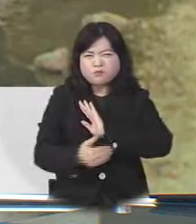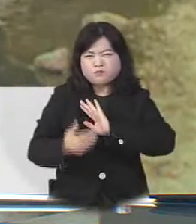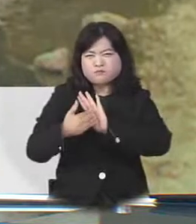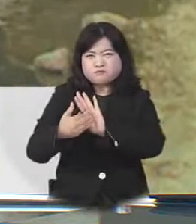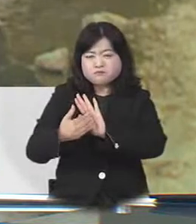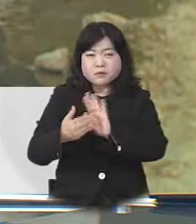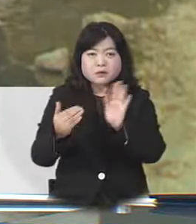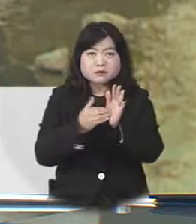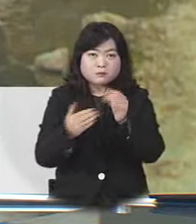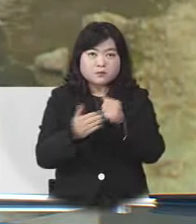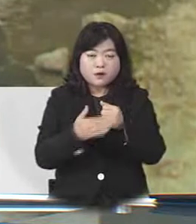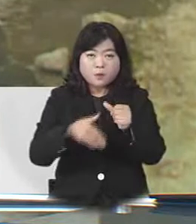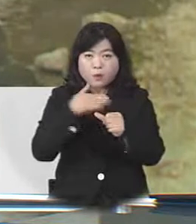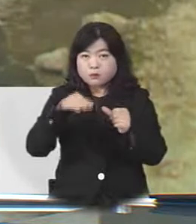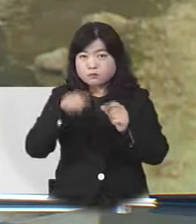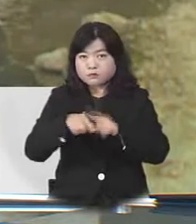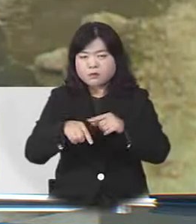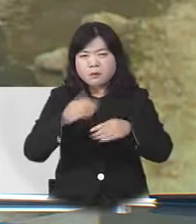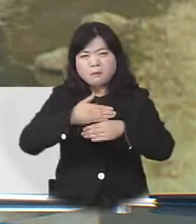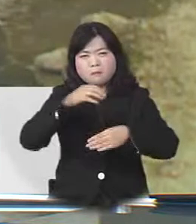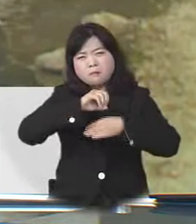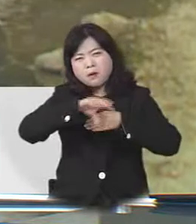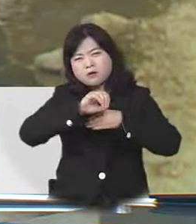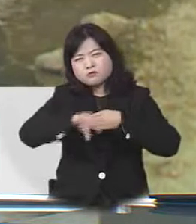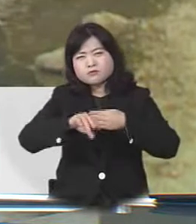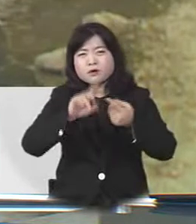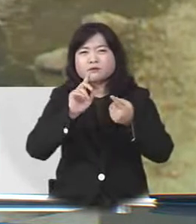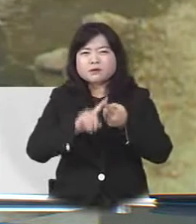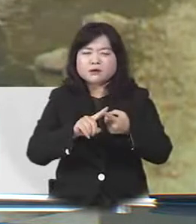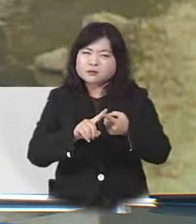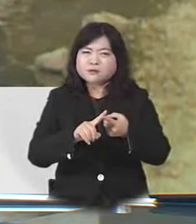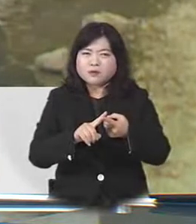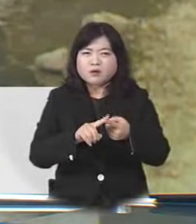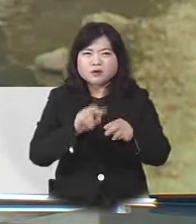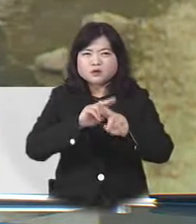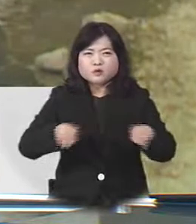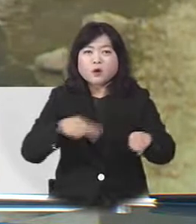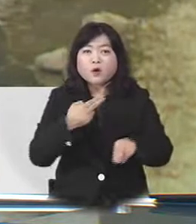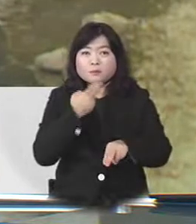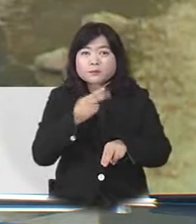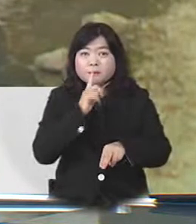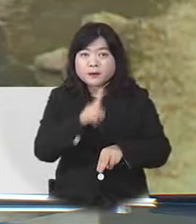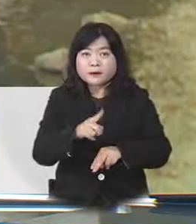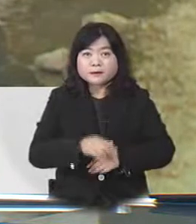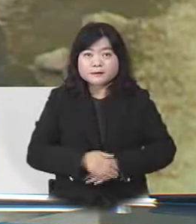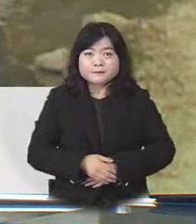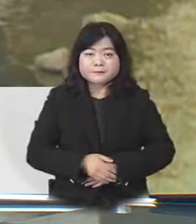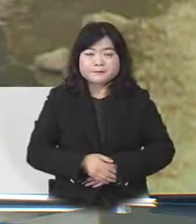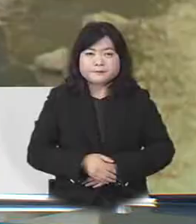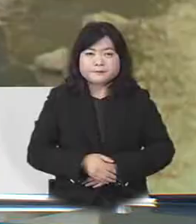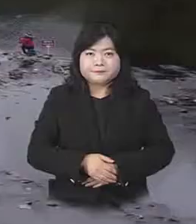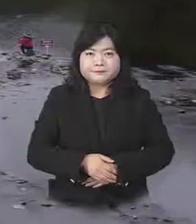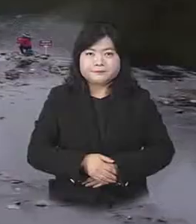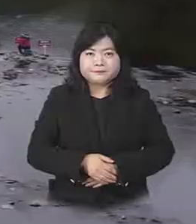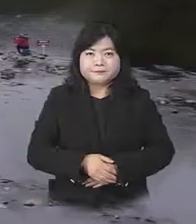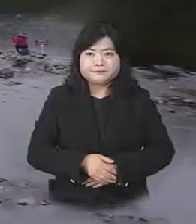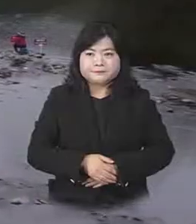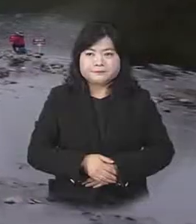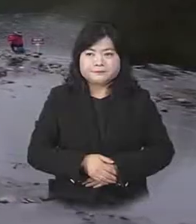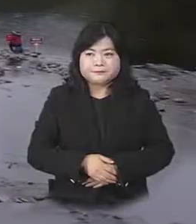때문인데요. 환경부는 여전히 방류 철회와 관련된 입장을 내놓지 않고 있습니다. 남효주 기자의 보도입니다.